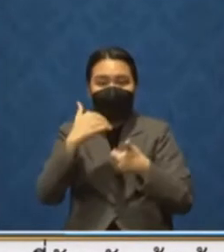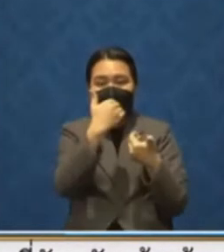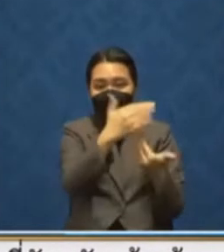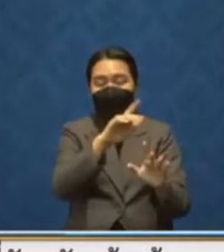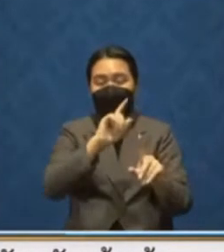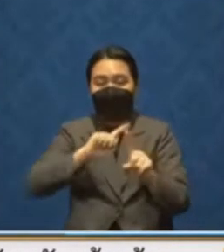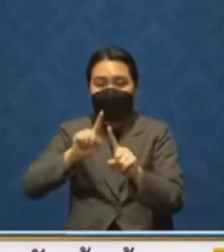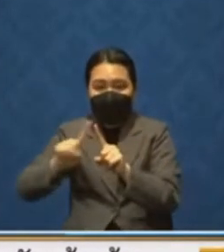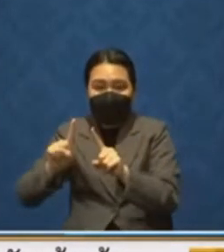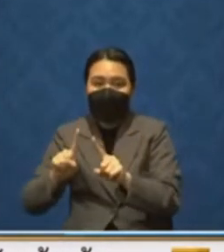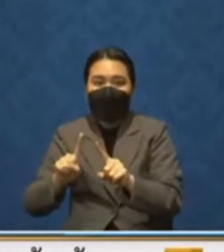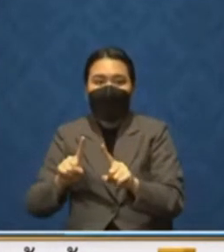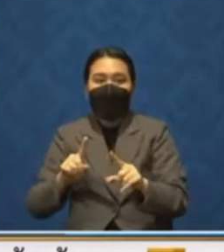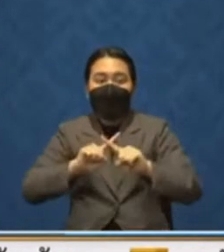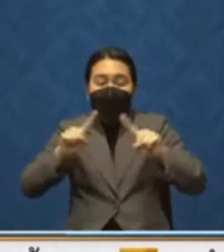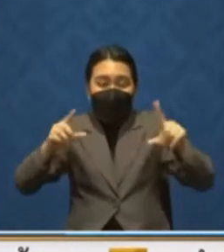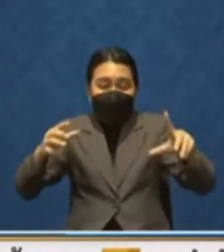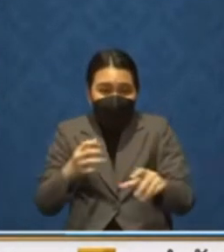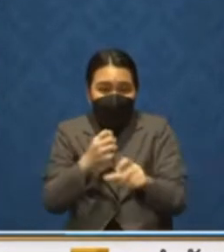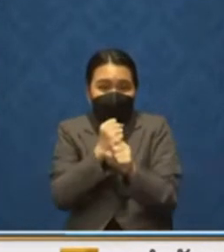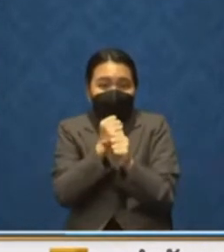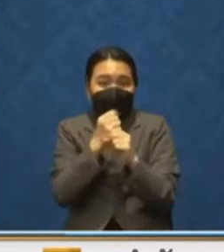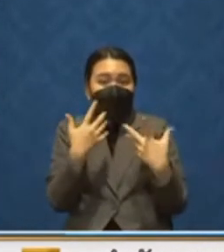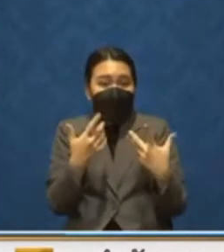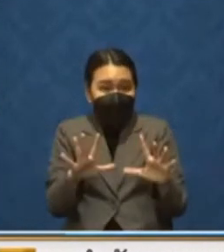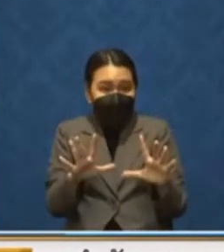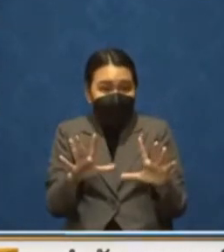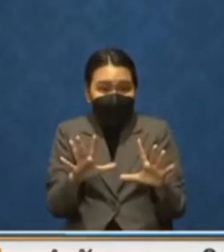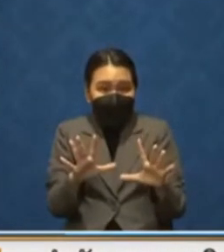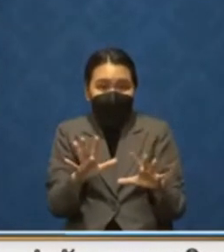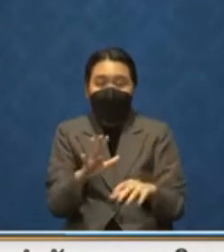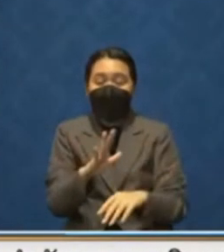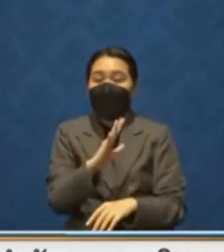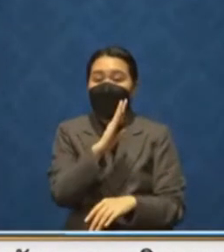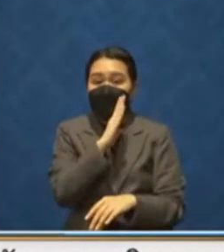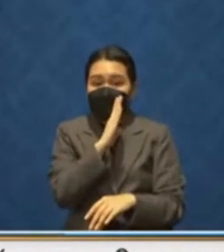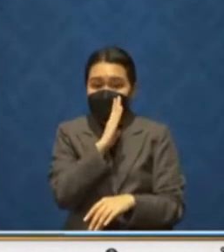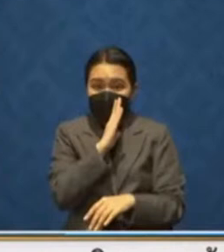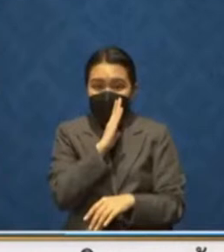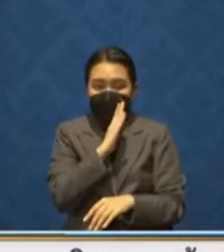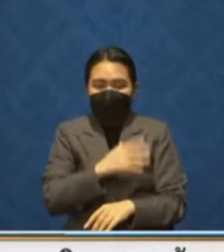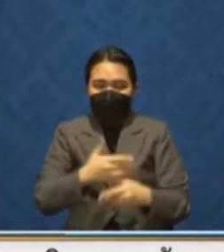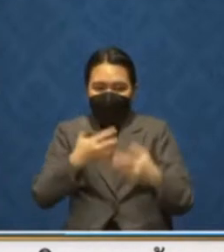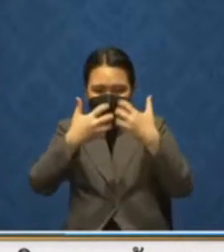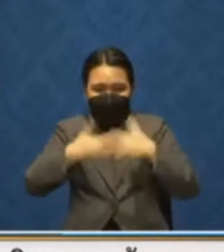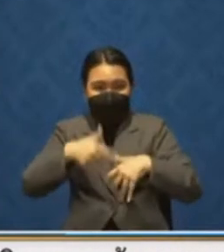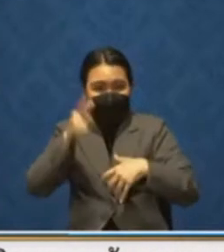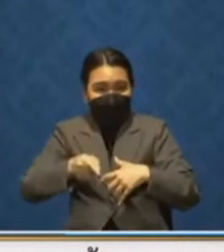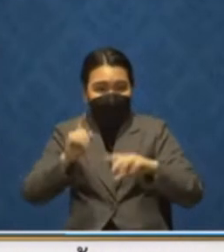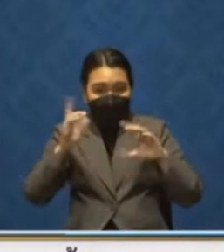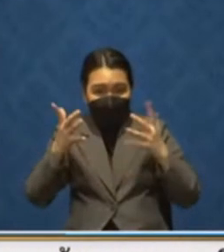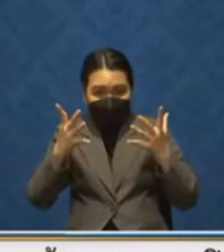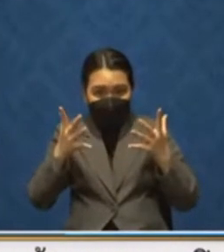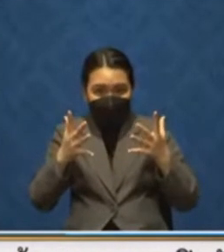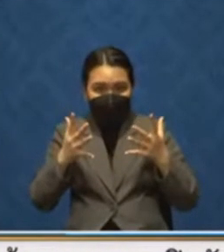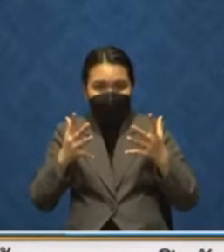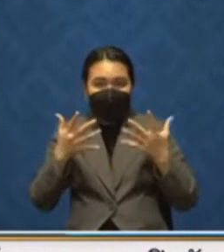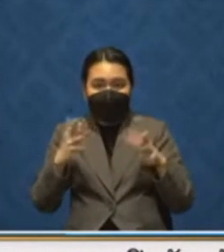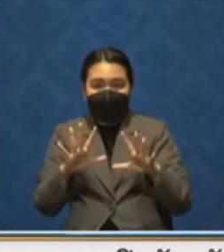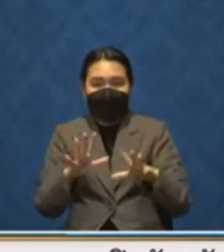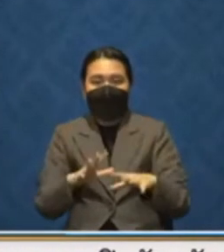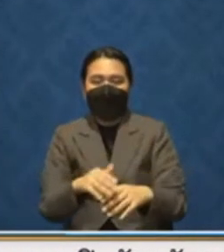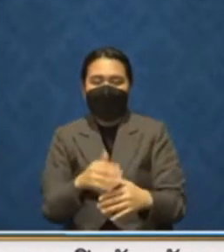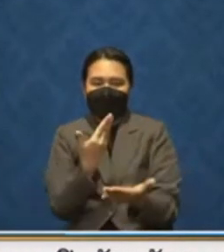หมดแปลสรุปได้ตรงนี้ครับต้องที่บอกว่าถ้าไม่มีการจัดทริปความแตกต่างตอนที่เตรียมอันประมาณ